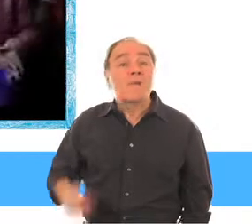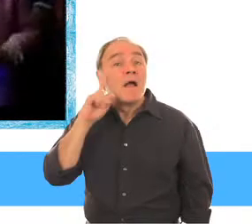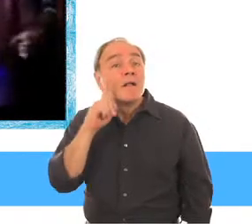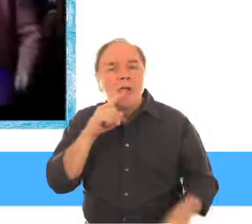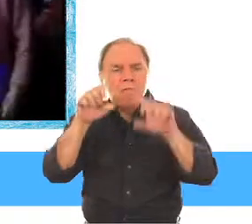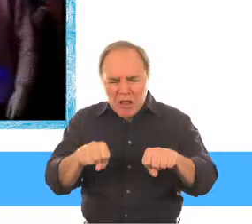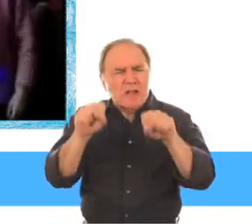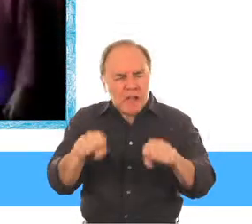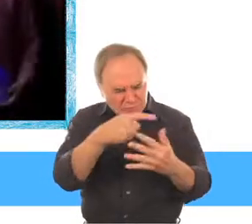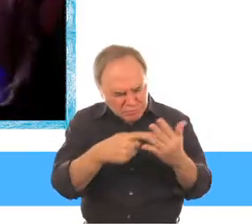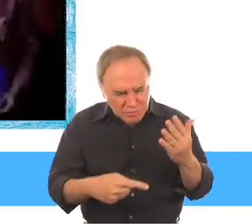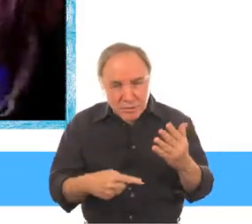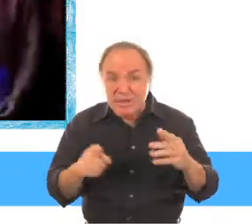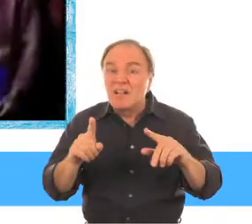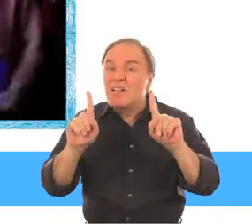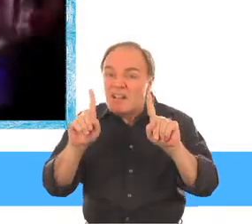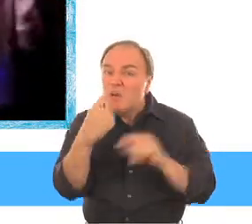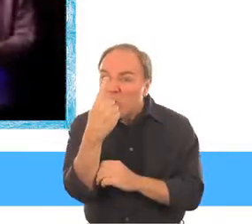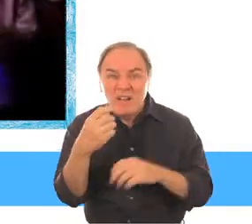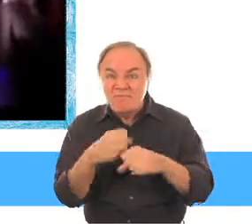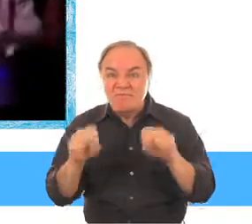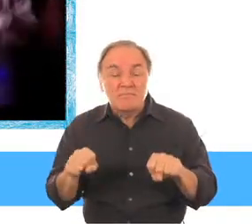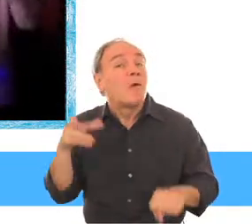Les enfants sourds peuvent tout faire, sauf entendre.